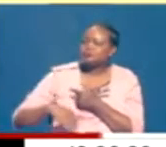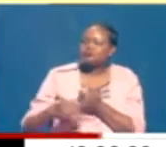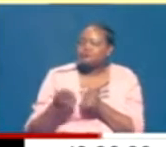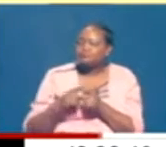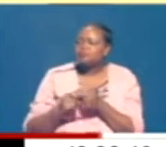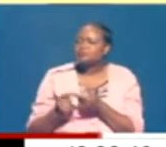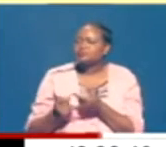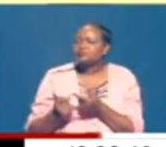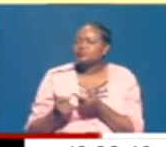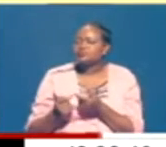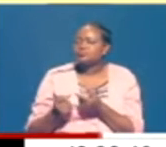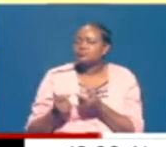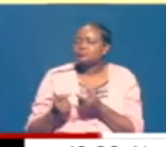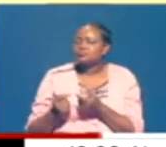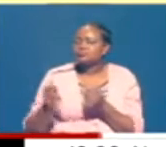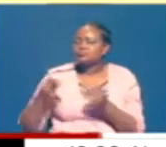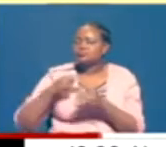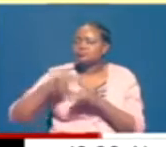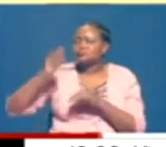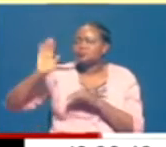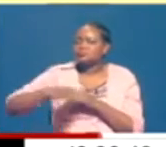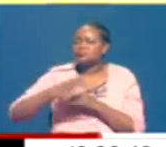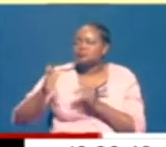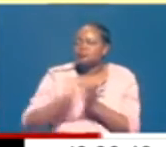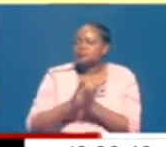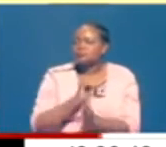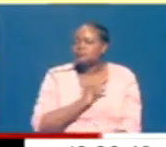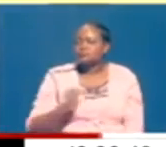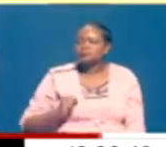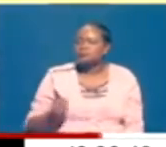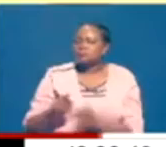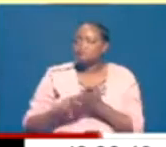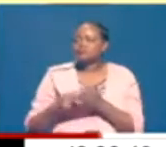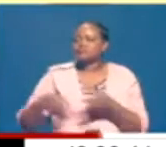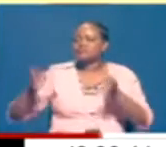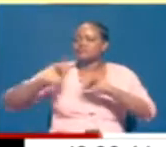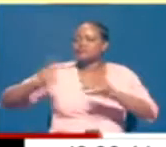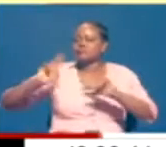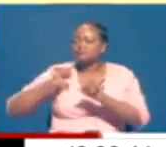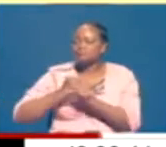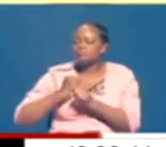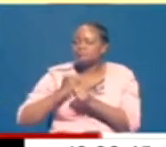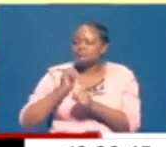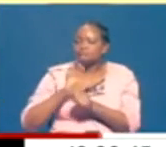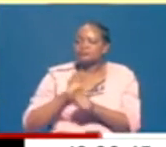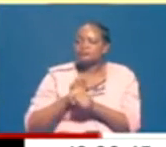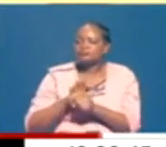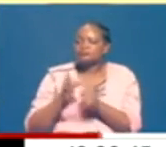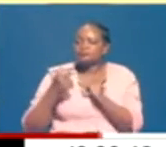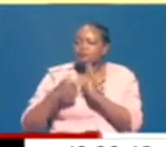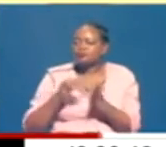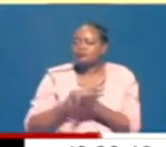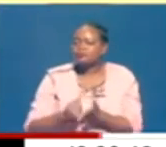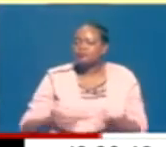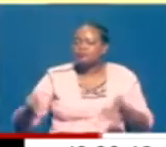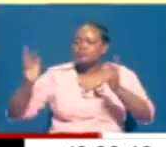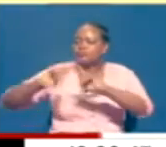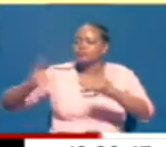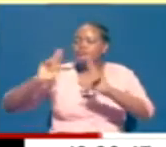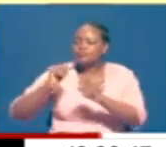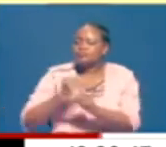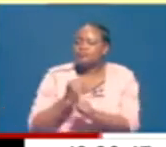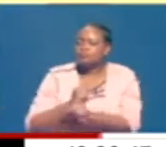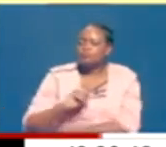huko National Assembly na Senate. So tayari walikuwa wameshafanya vitendo zingine ya kuonyesha kwamba walikuwa katika hiyo njia